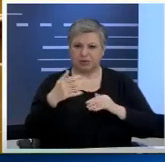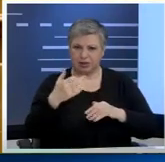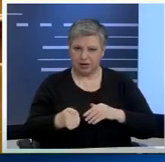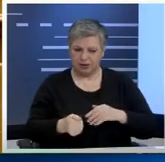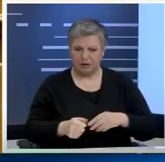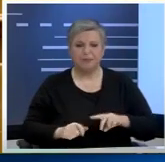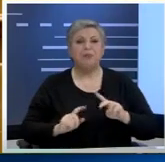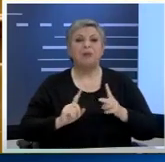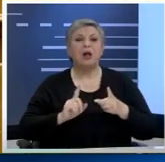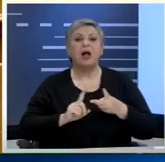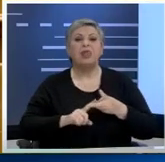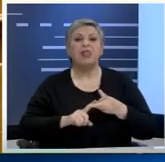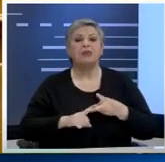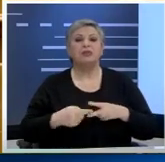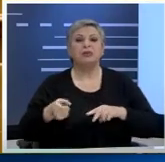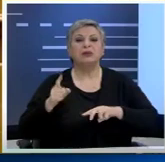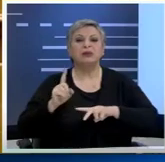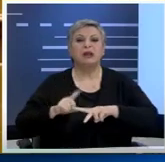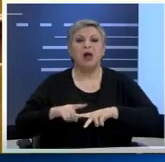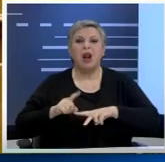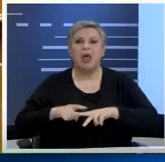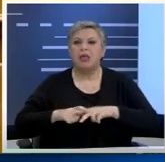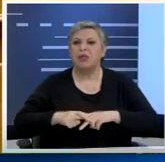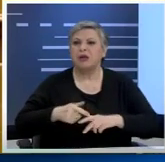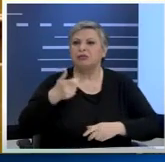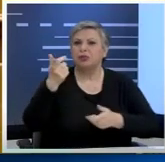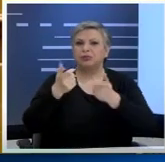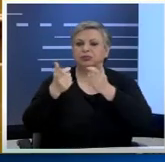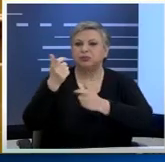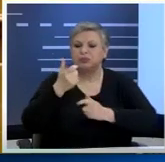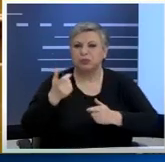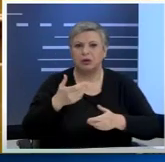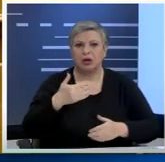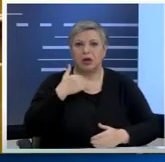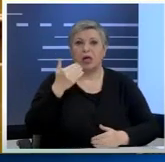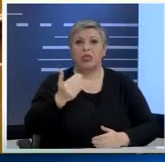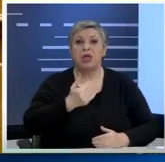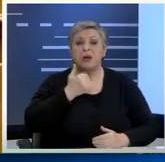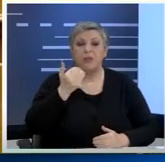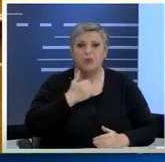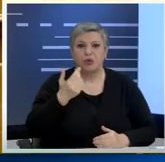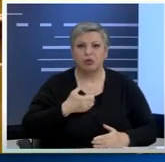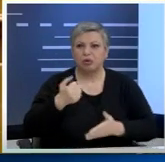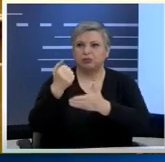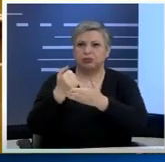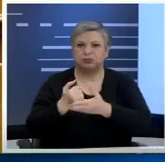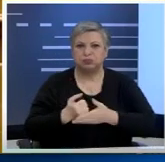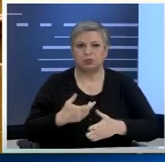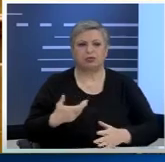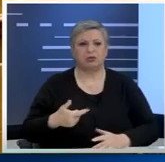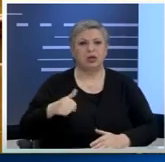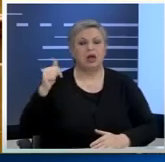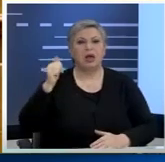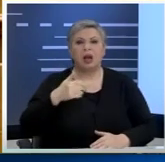Δεύτερον, η χώρα παρέμενε αποκλεισμένη από τις διεθνείς αγορές, χωρίς δυνατότητα χρηματοδότησης τόκων